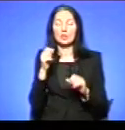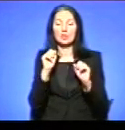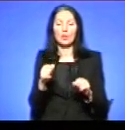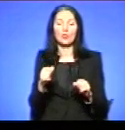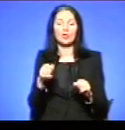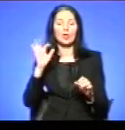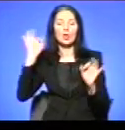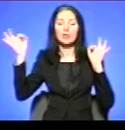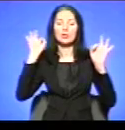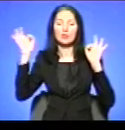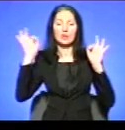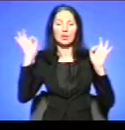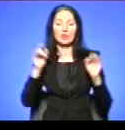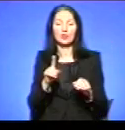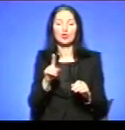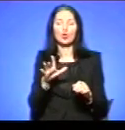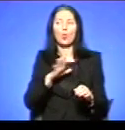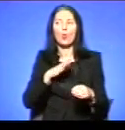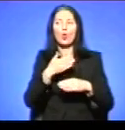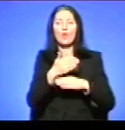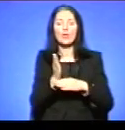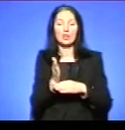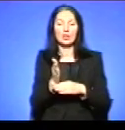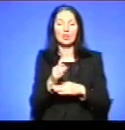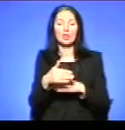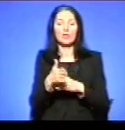подавати сигнал про те, що була відкрита дверка.